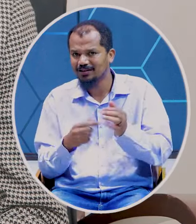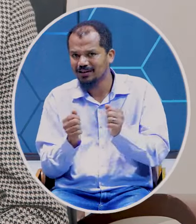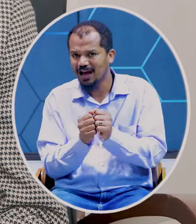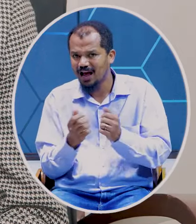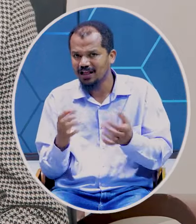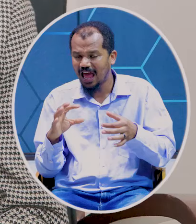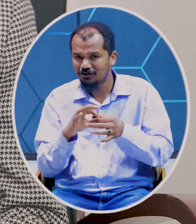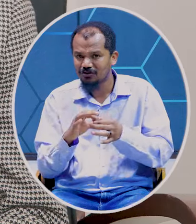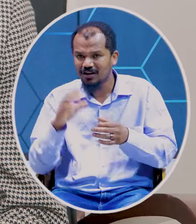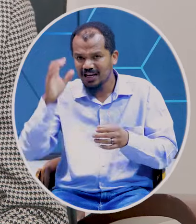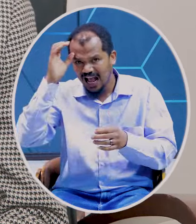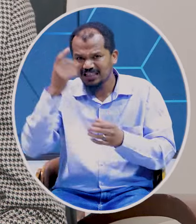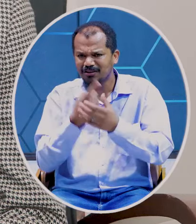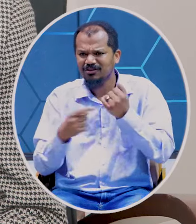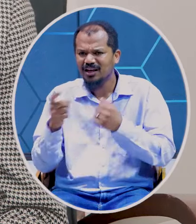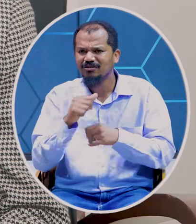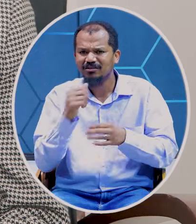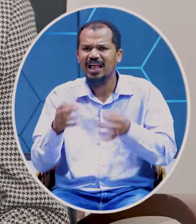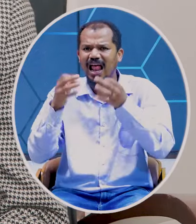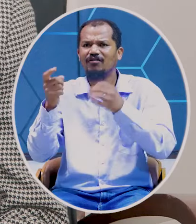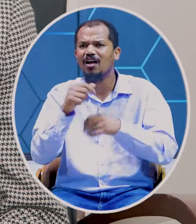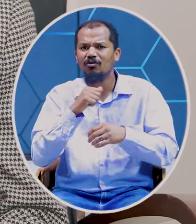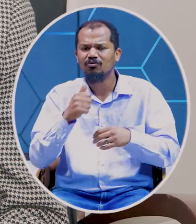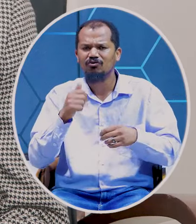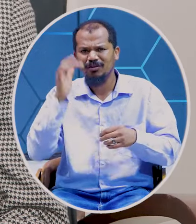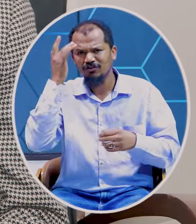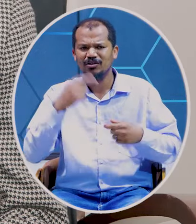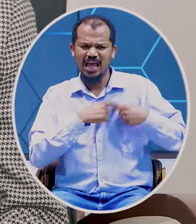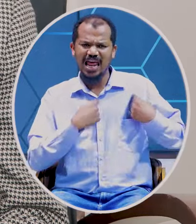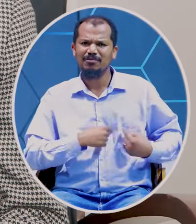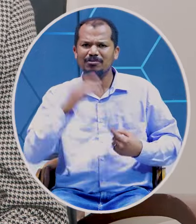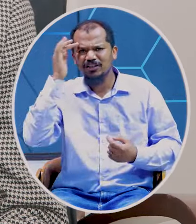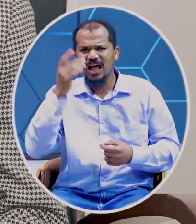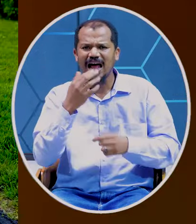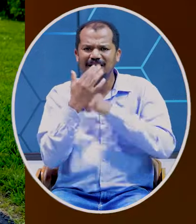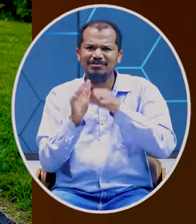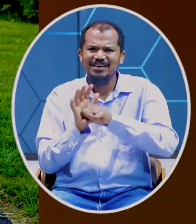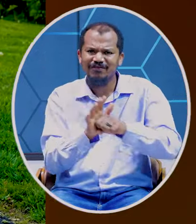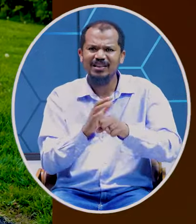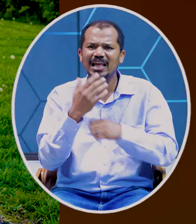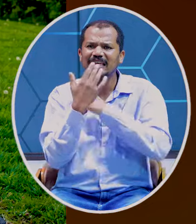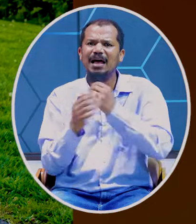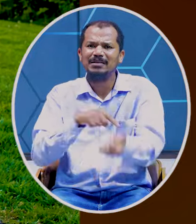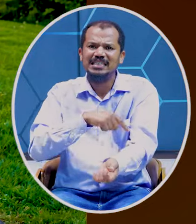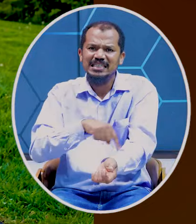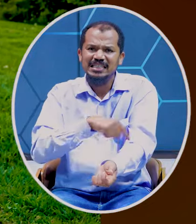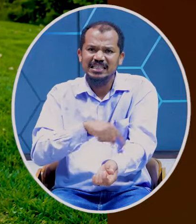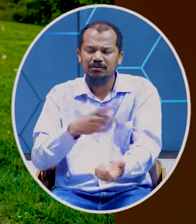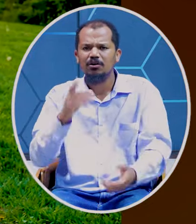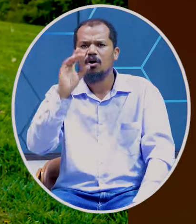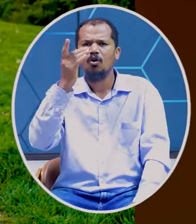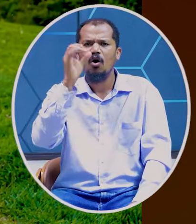ተያይዞ ሁሉም ካንሰር ብቻ ሳይሆን ሁሉም ተላላፊ ያልሆኑ በሽታዎች የልብ በሽታ ግፊት የደም ስር በሽታዎች እነዚህ